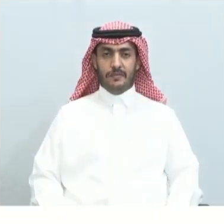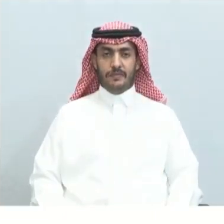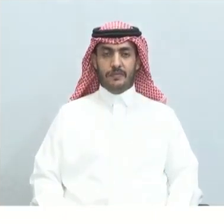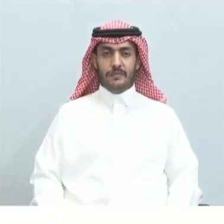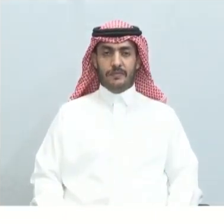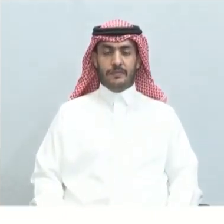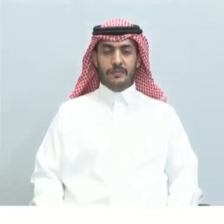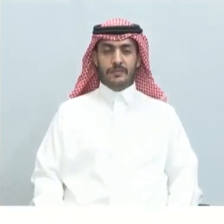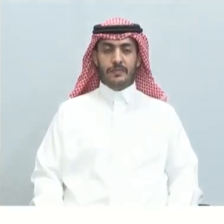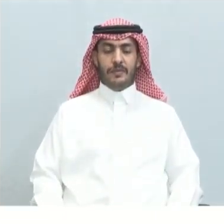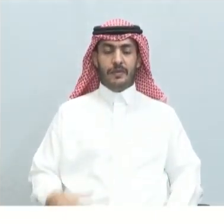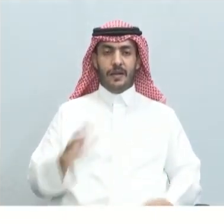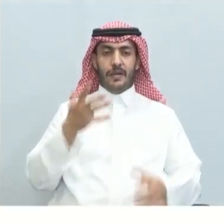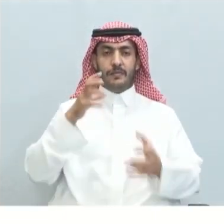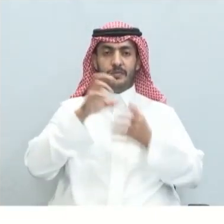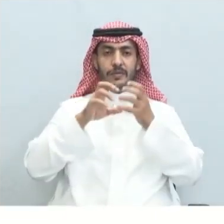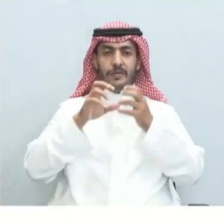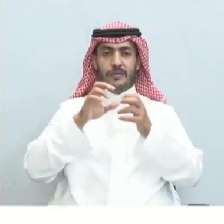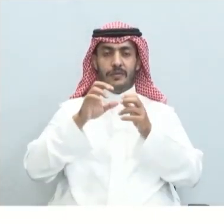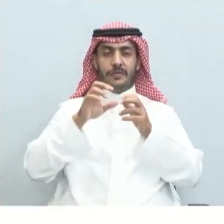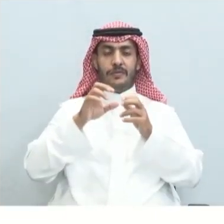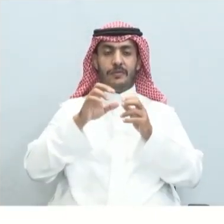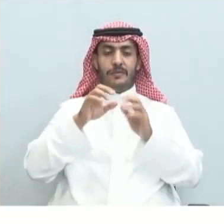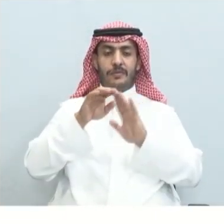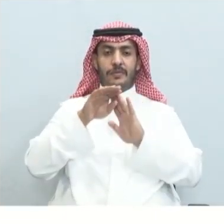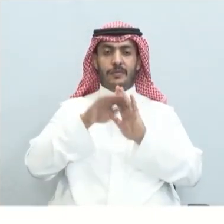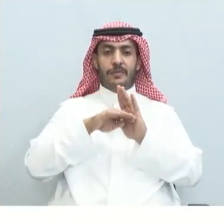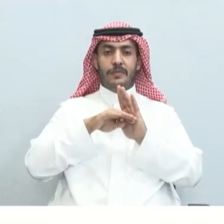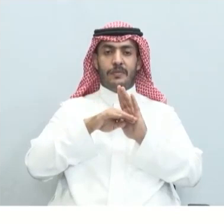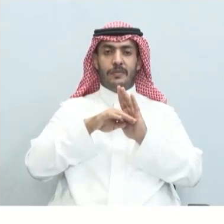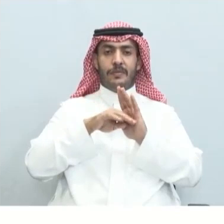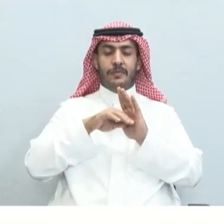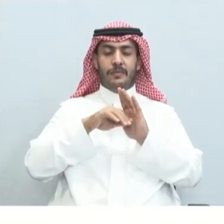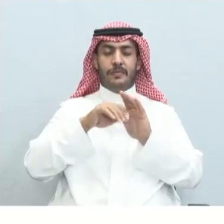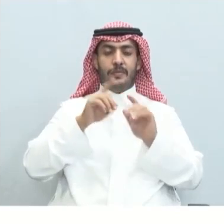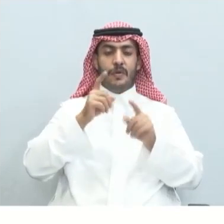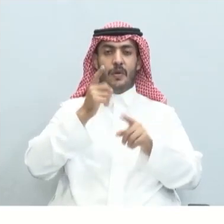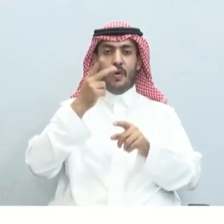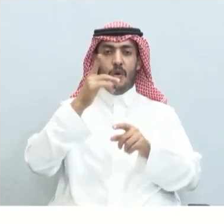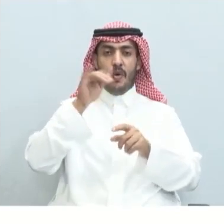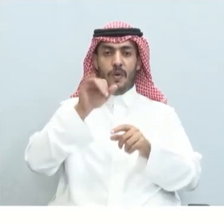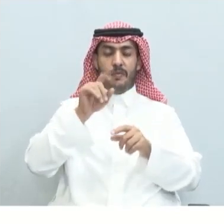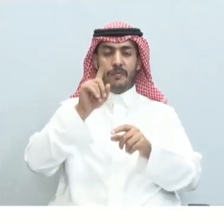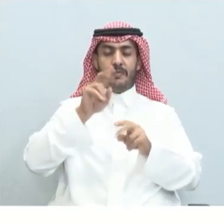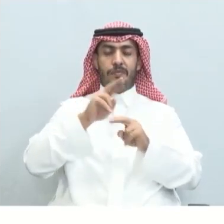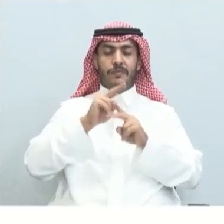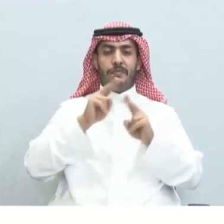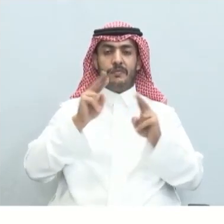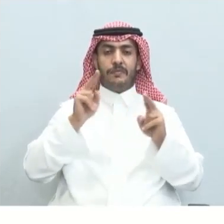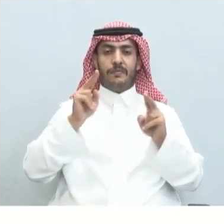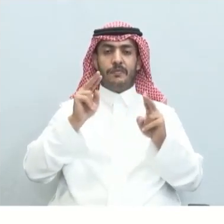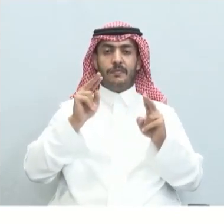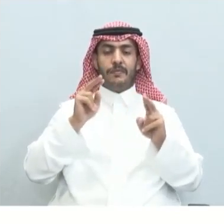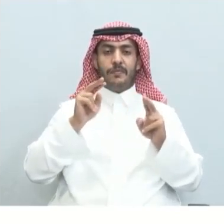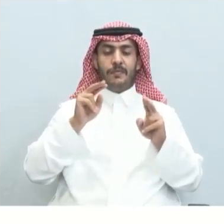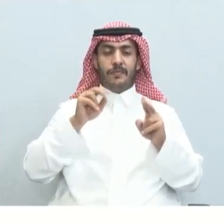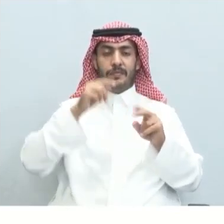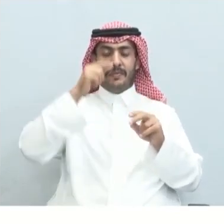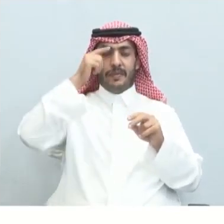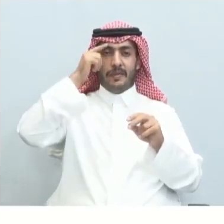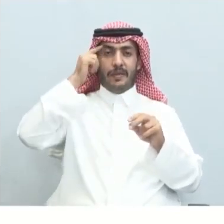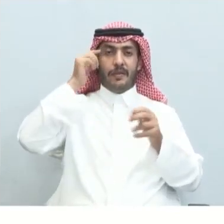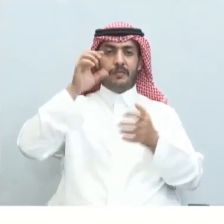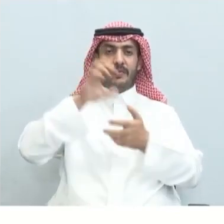اي مشكله حولنا ليست فقط قاصره على العلوم او المشاكل العلميه حتى